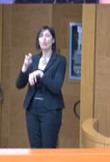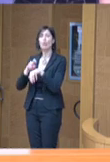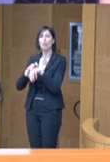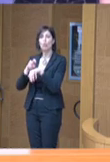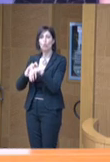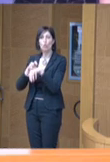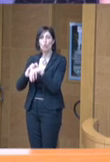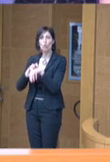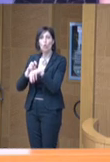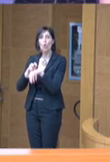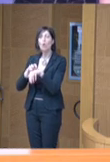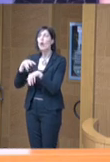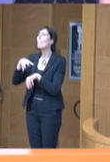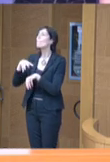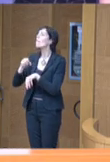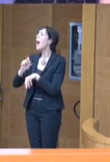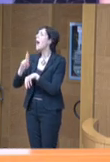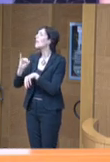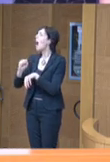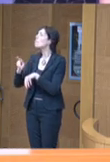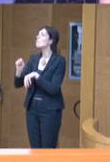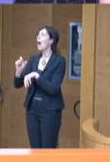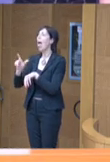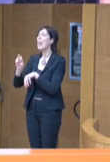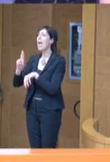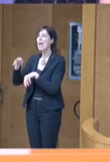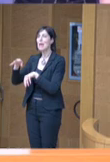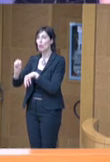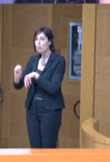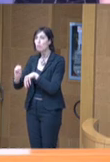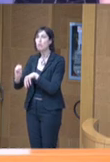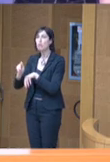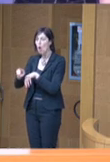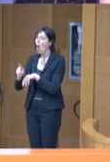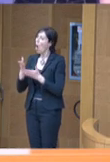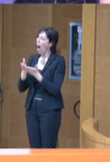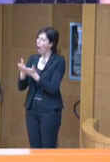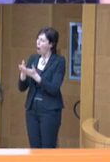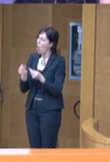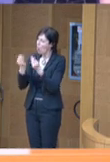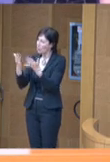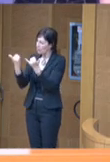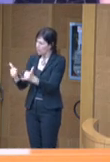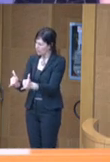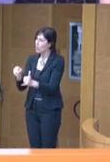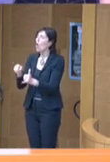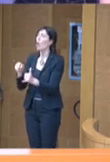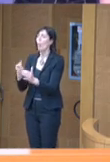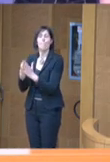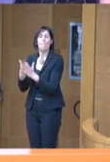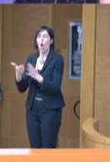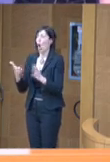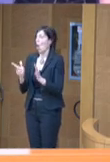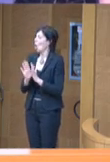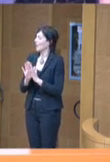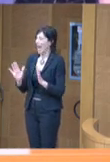l'ottima dottoressa Maria Palermo. Dotiamo anche non soltanto di ausili, per me questa è una svolta